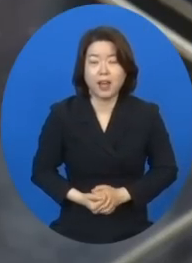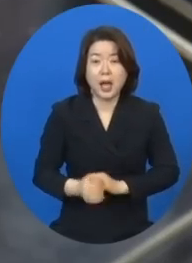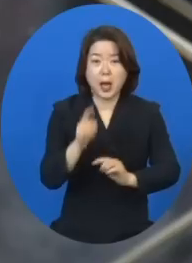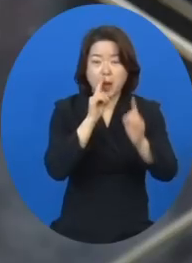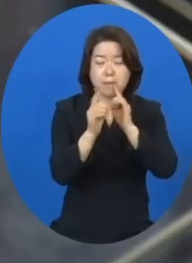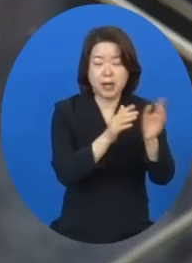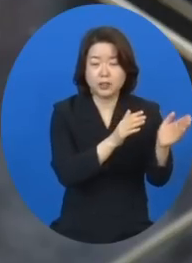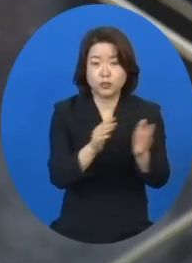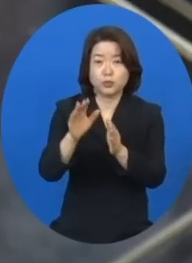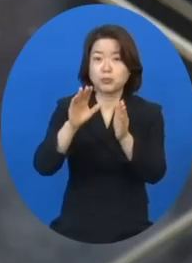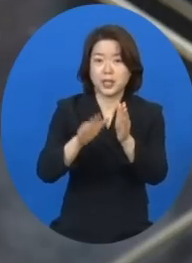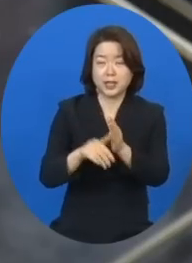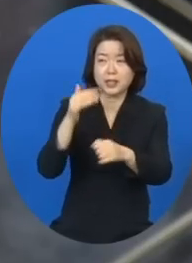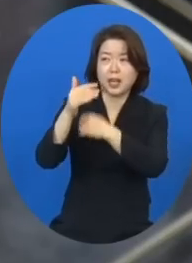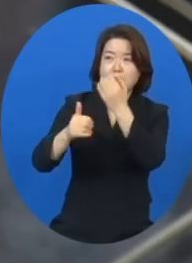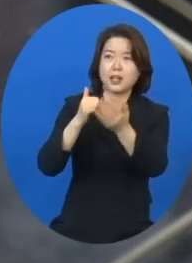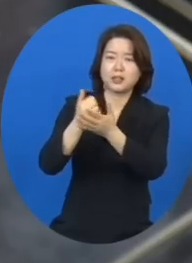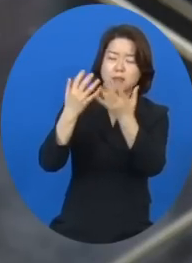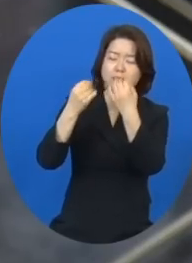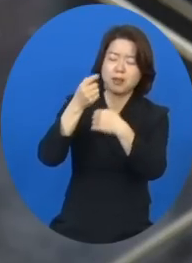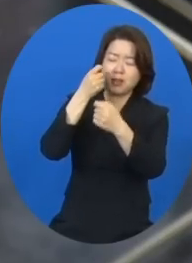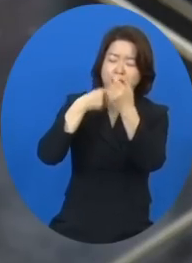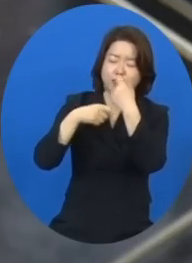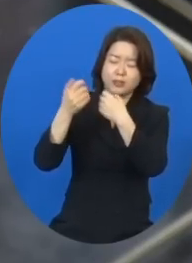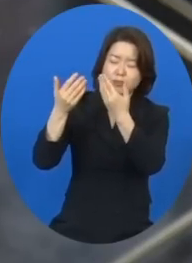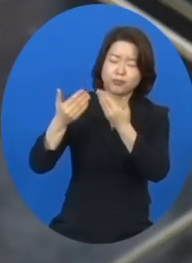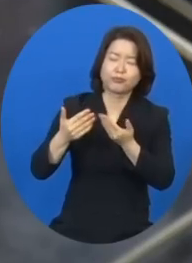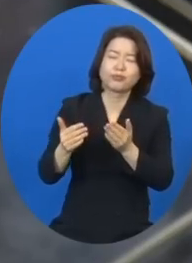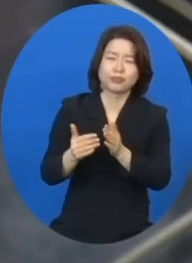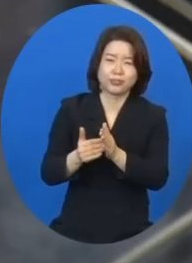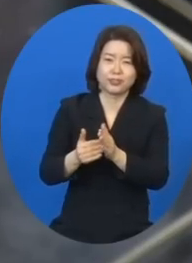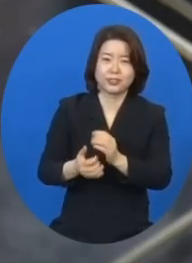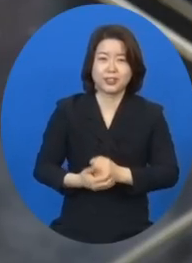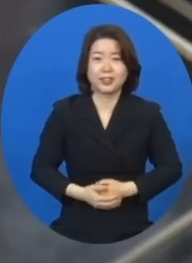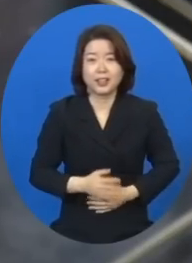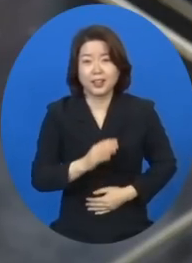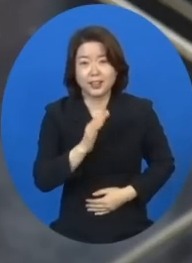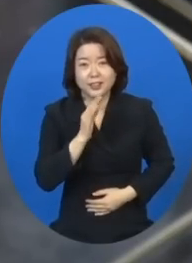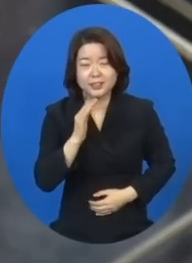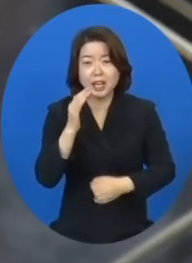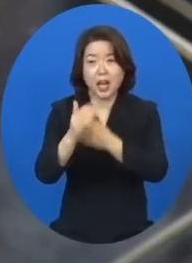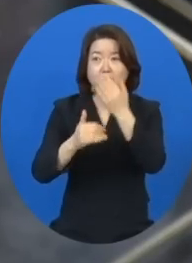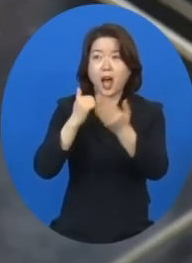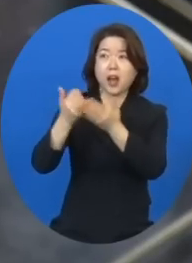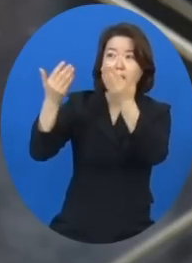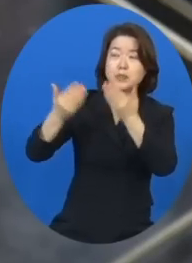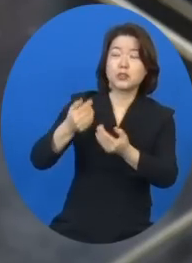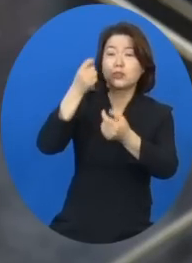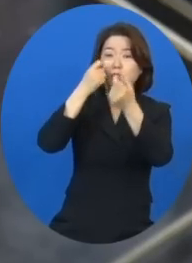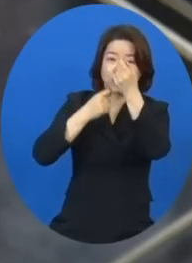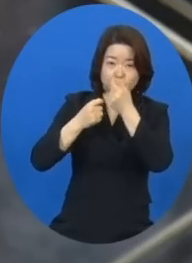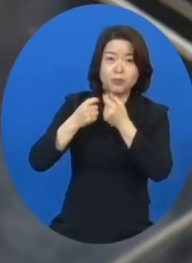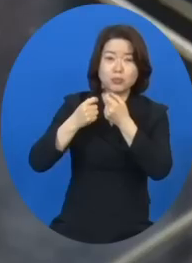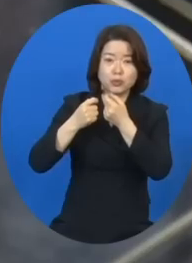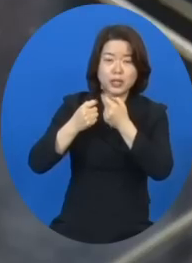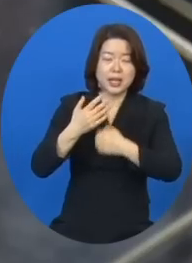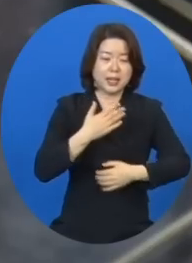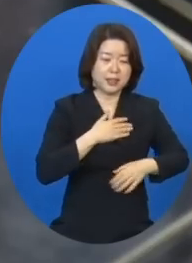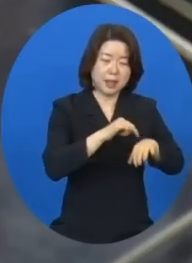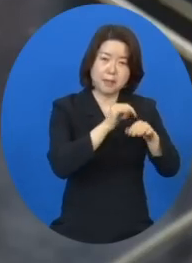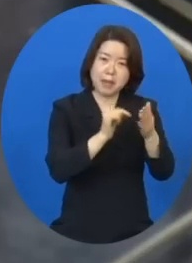하나님께서 참 많은 눈물을 주셨습니다. 사실 하나님이 주신 눈물이었는지 제